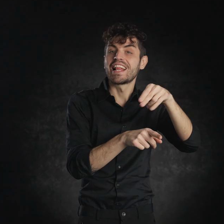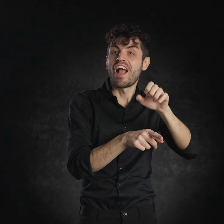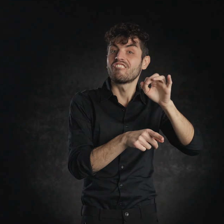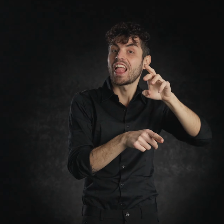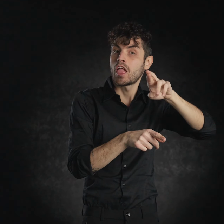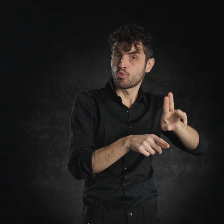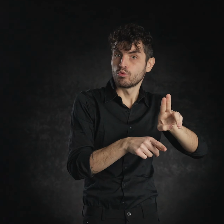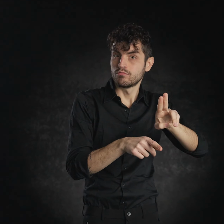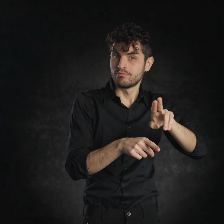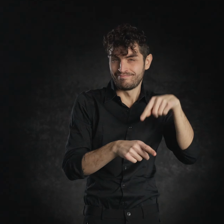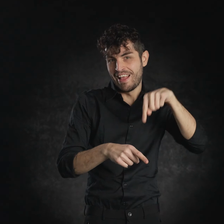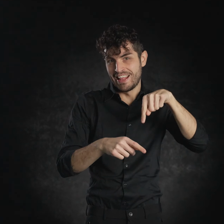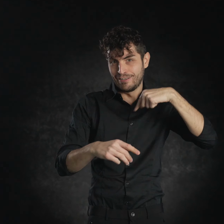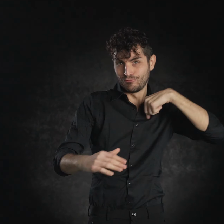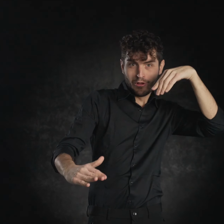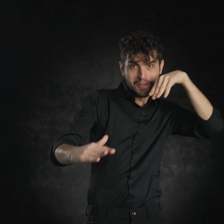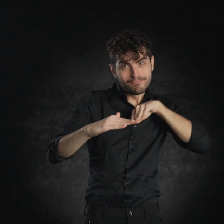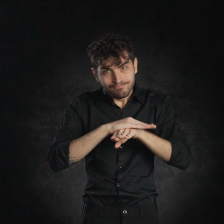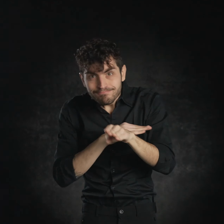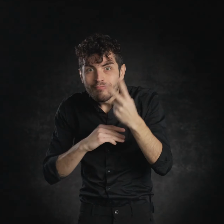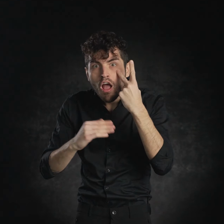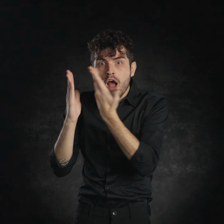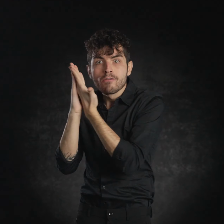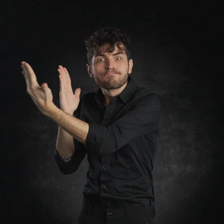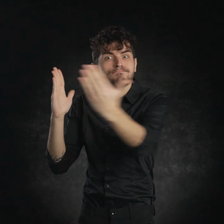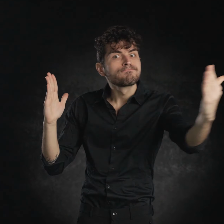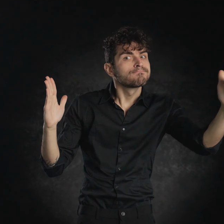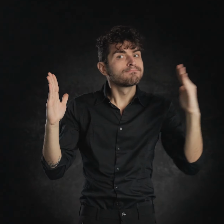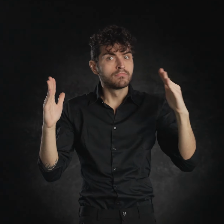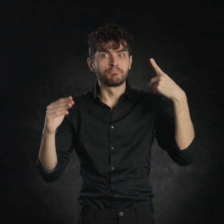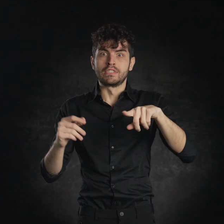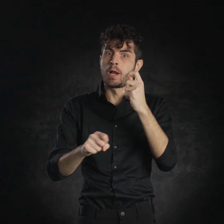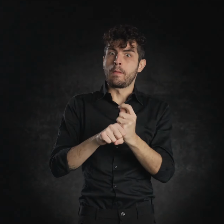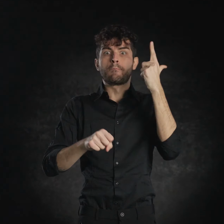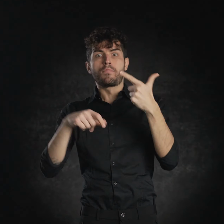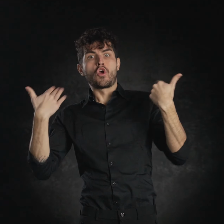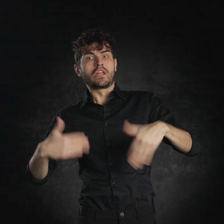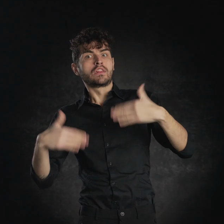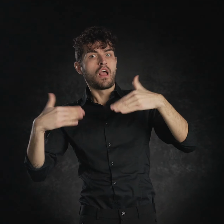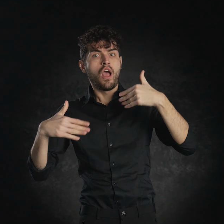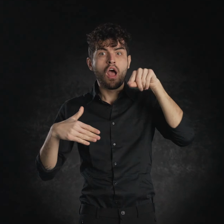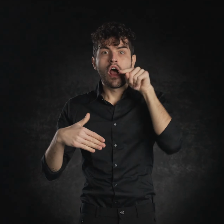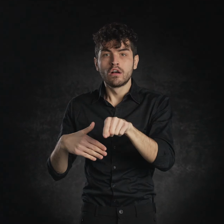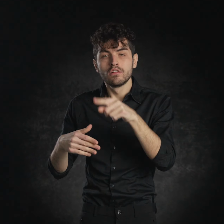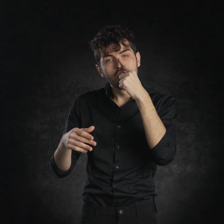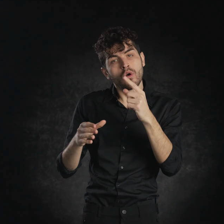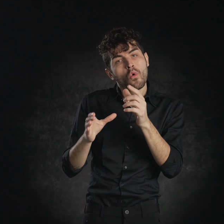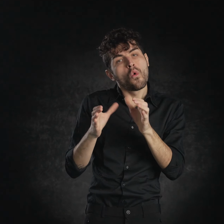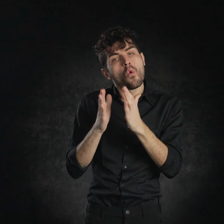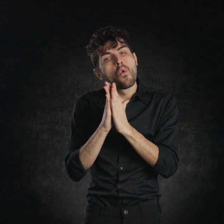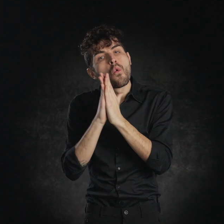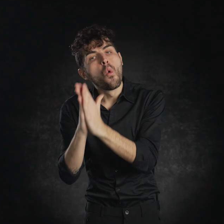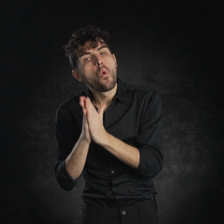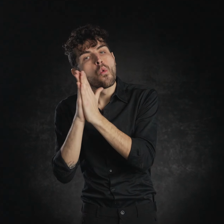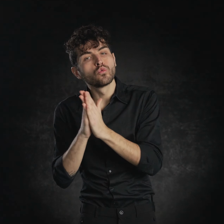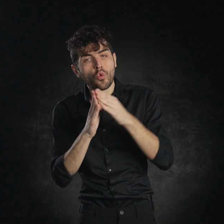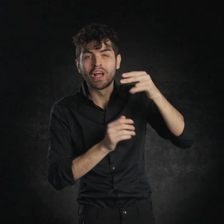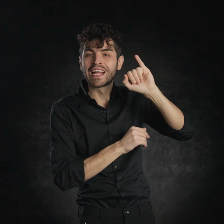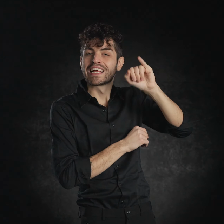andiamo a visitare una delle cappelle forse la cappella principale quella che era riservata al culto